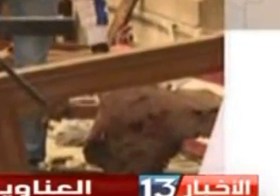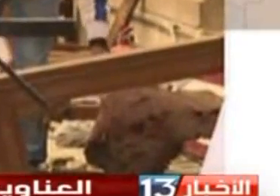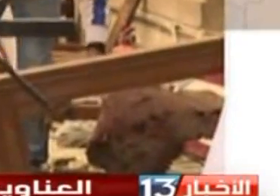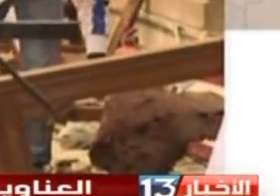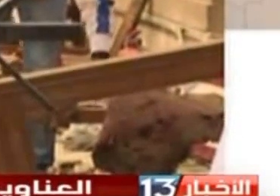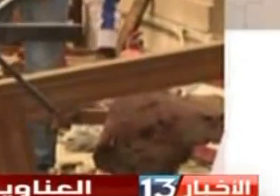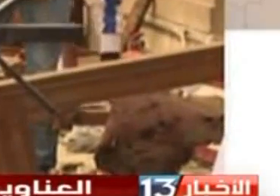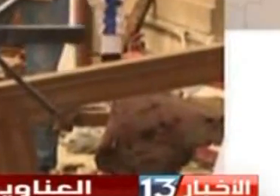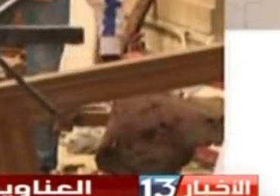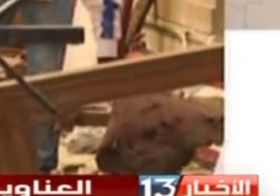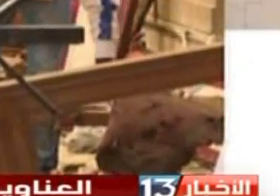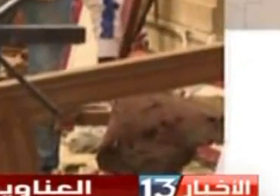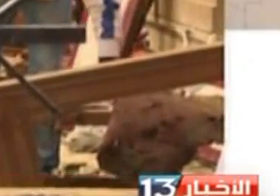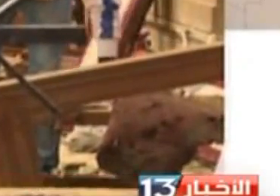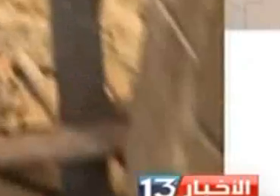امني